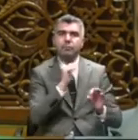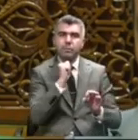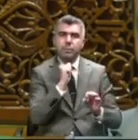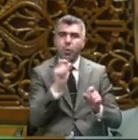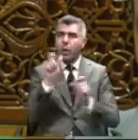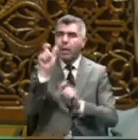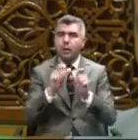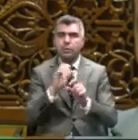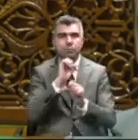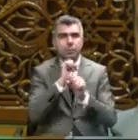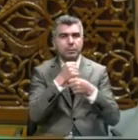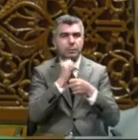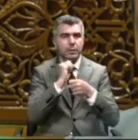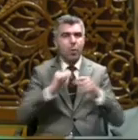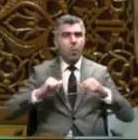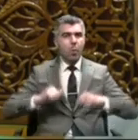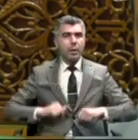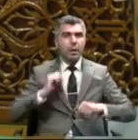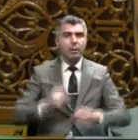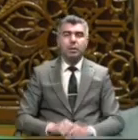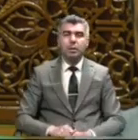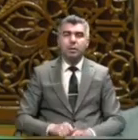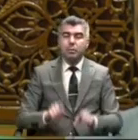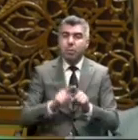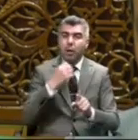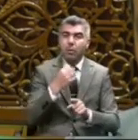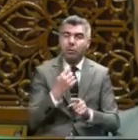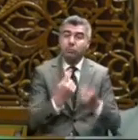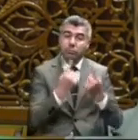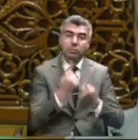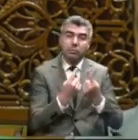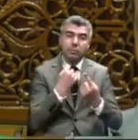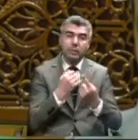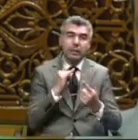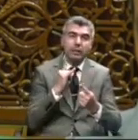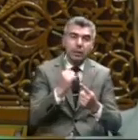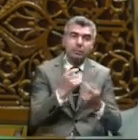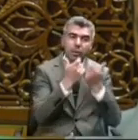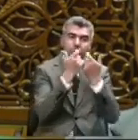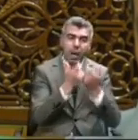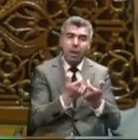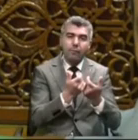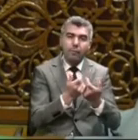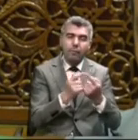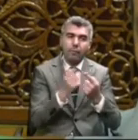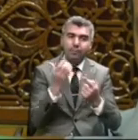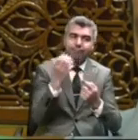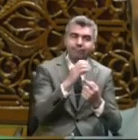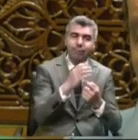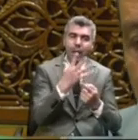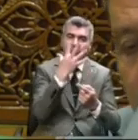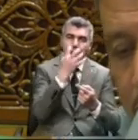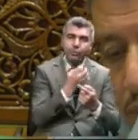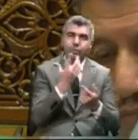ساكته في هذا الموضوع او مع كامل الاسف احنا مره مره كتبان لنا بعض الصور اللي هي مخدشه